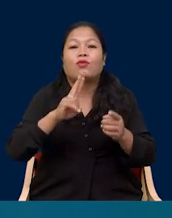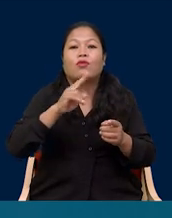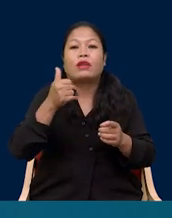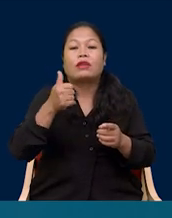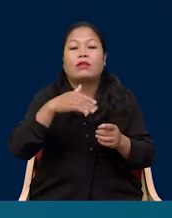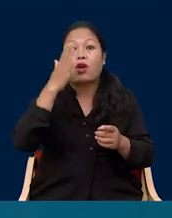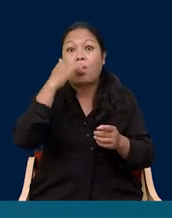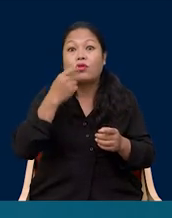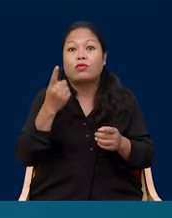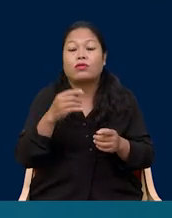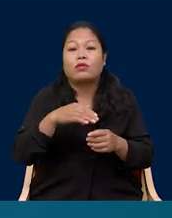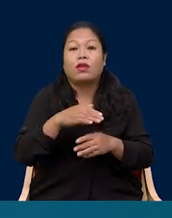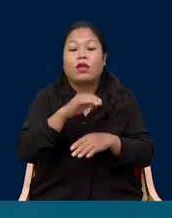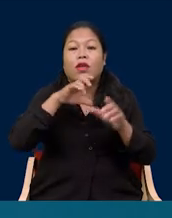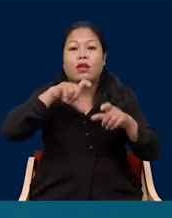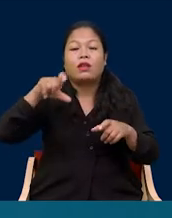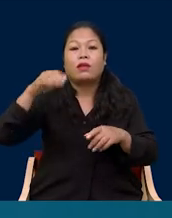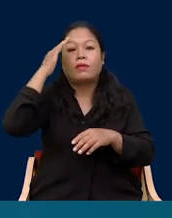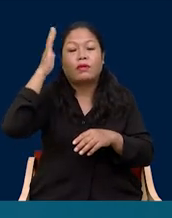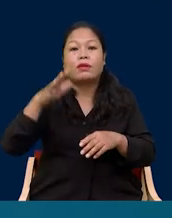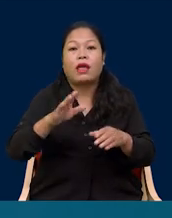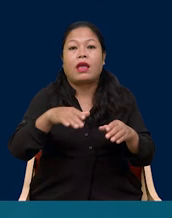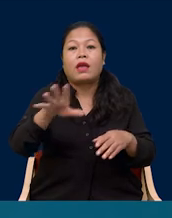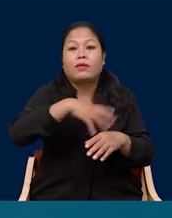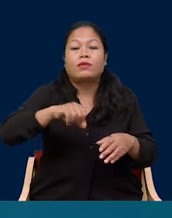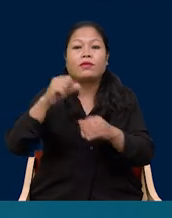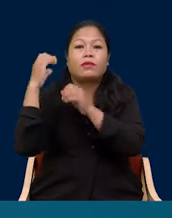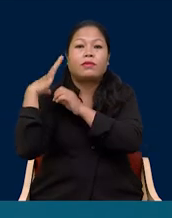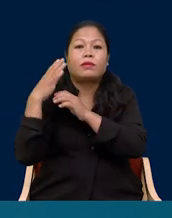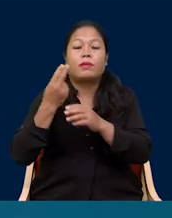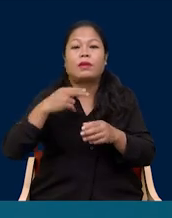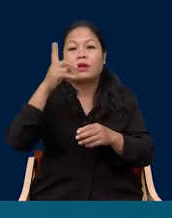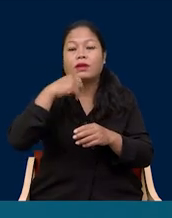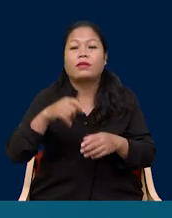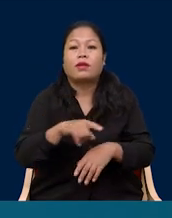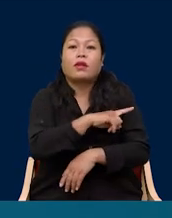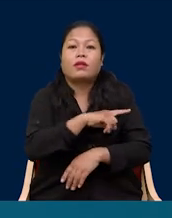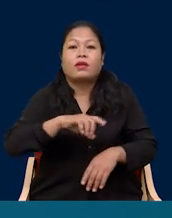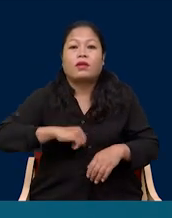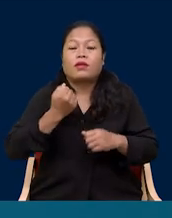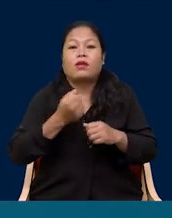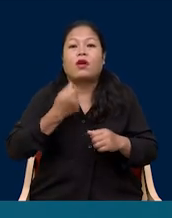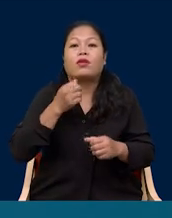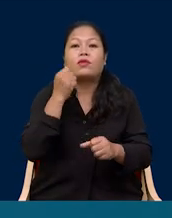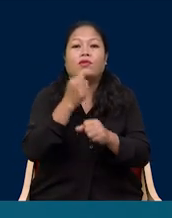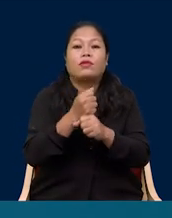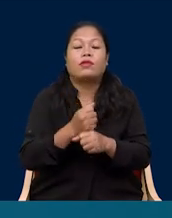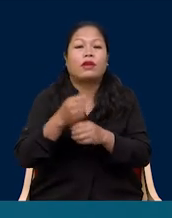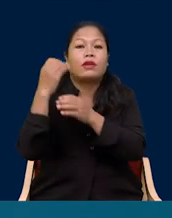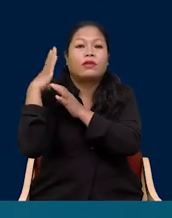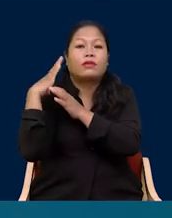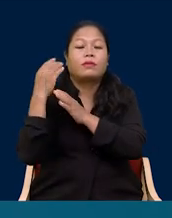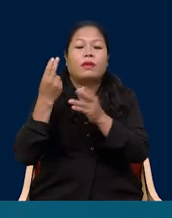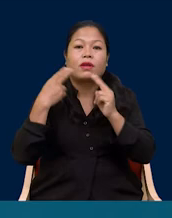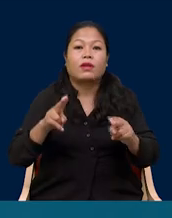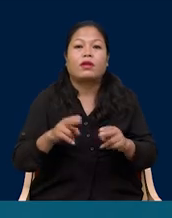कप 26 कस्तो छ नेपाल सरकारको, हामी सबैजनाको यसमा भूमिका के छ, व्यक्तिगत रूपमा पनि हामी हरेकको भूमिका